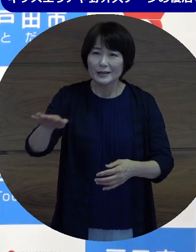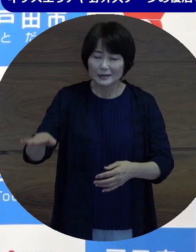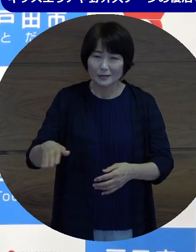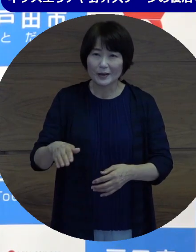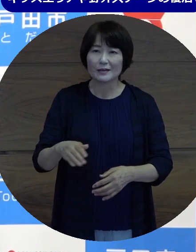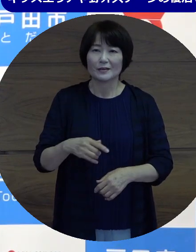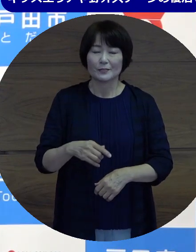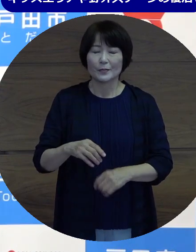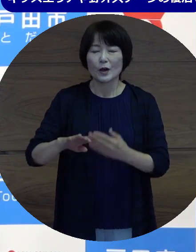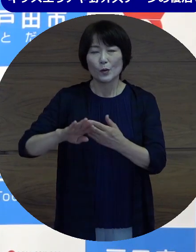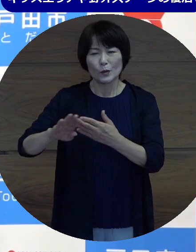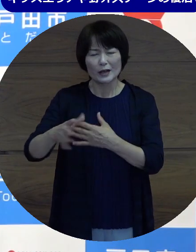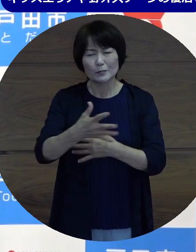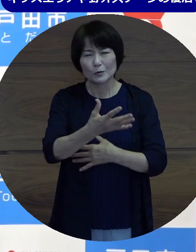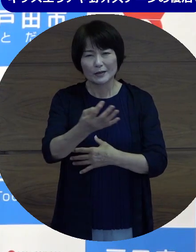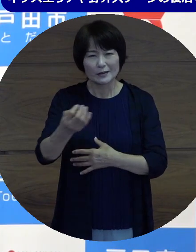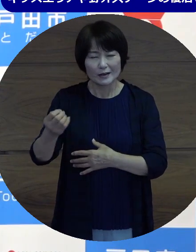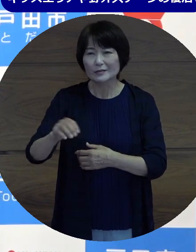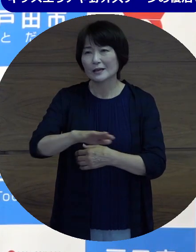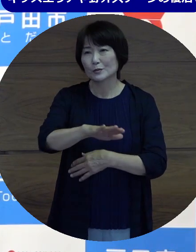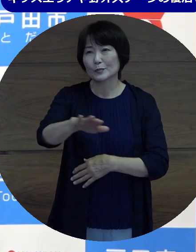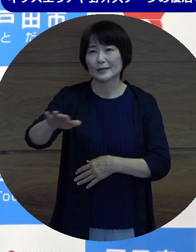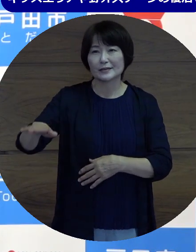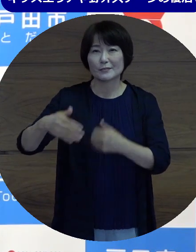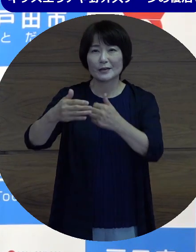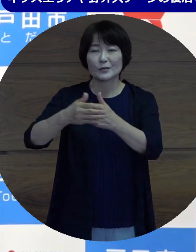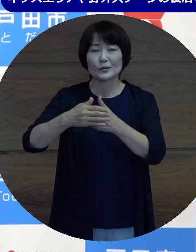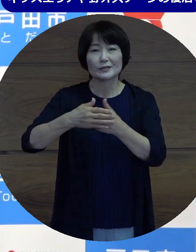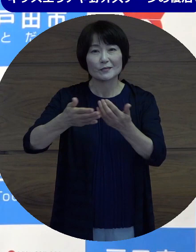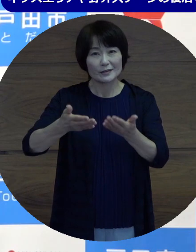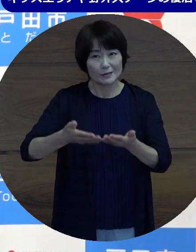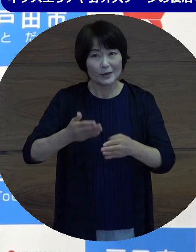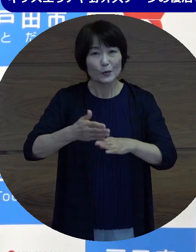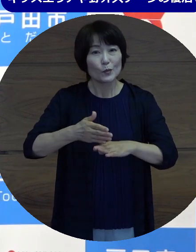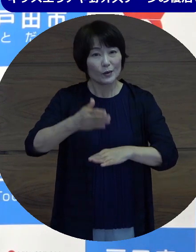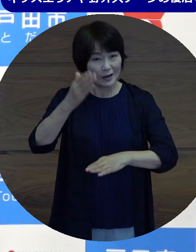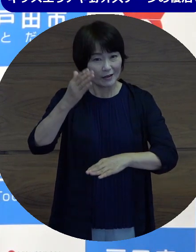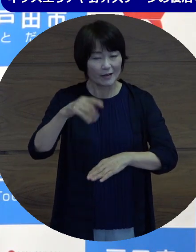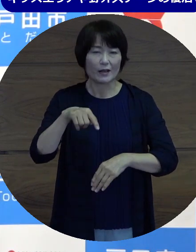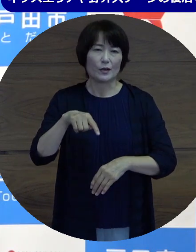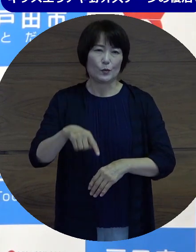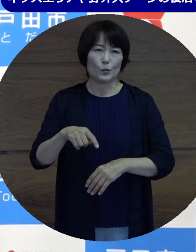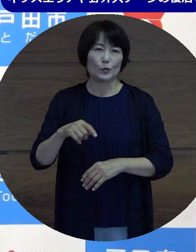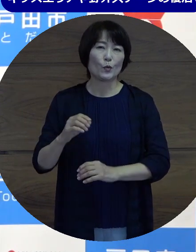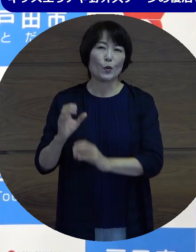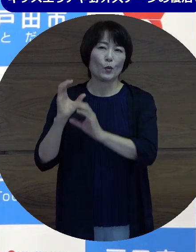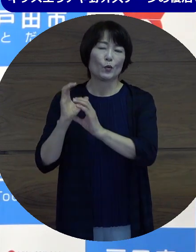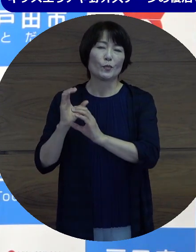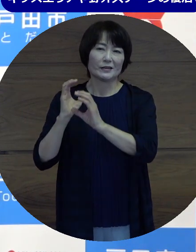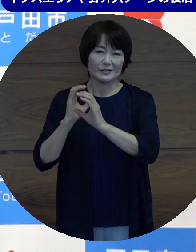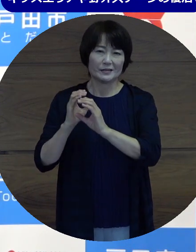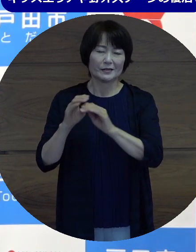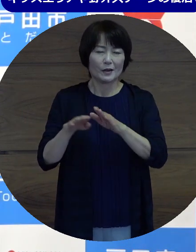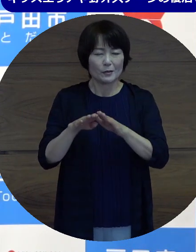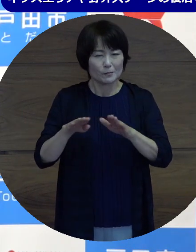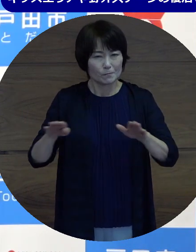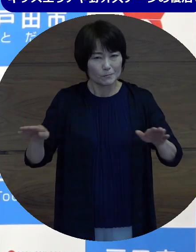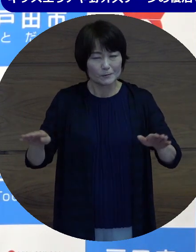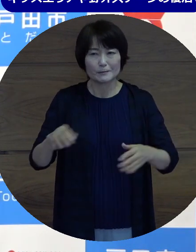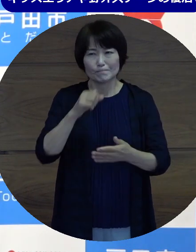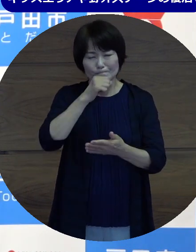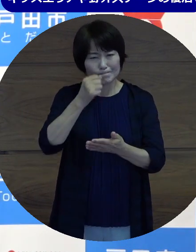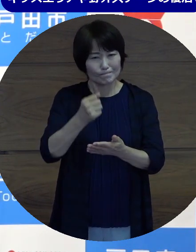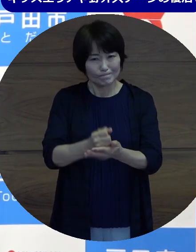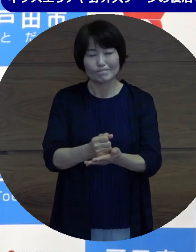他多くの皆様のご支援によりまして、今回のふるさと祭りが滞りなく終